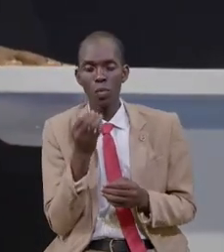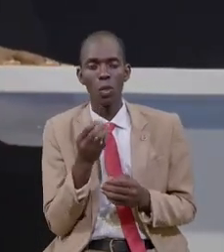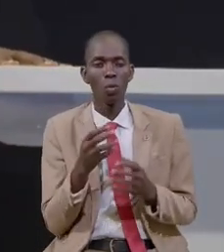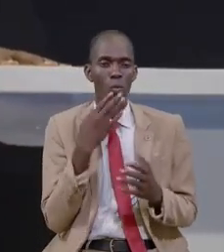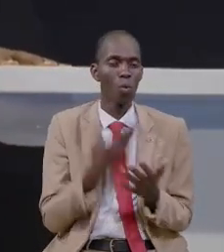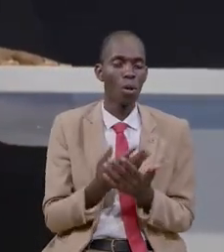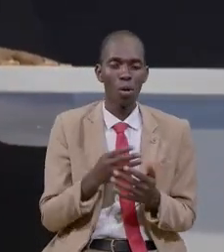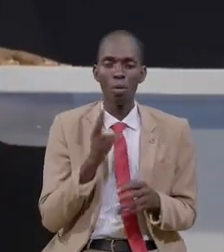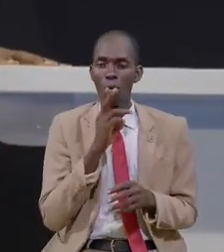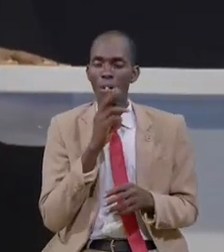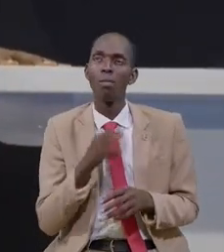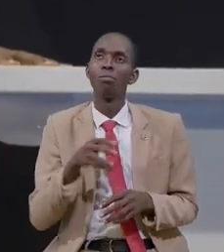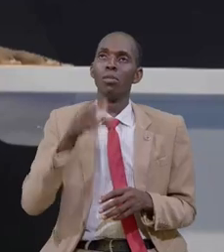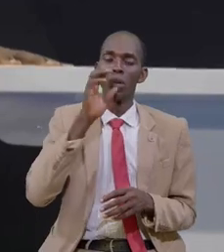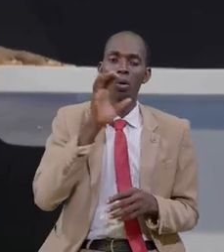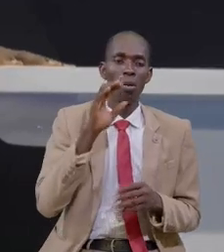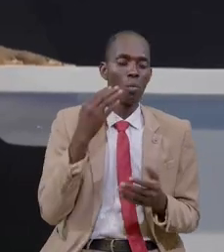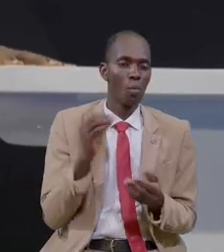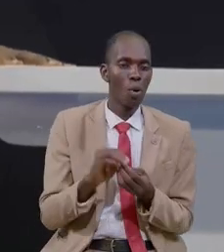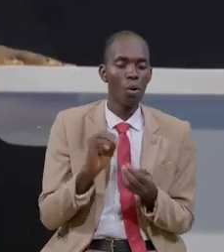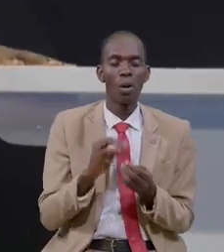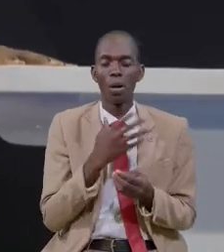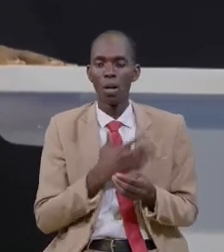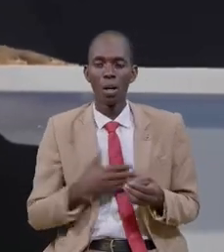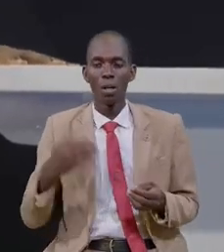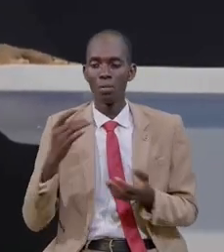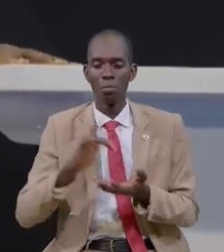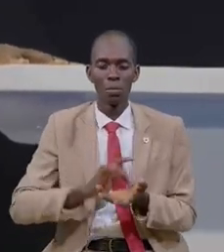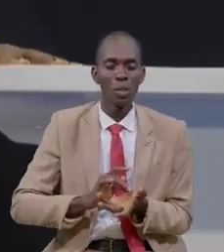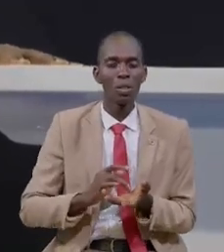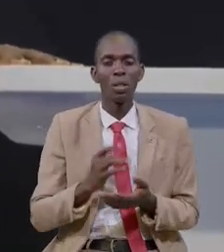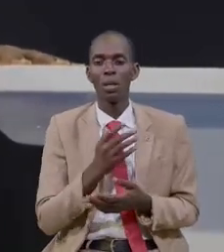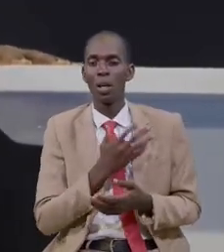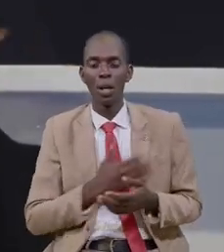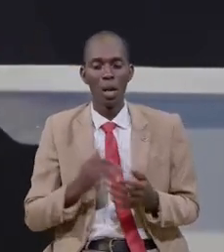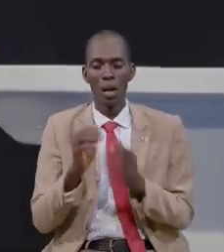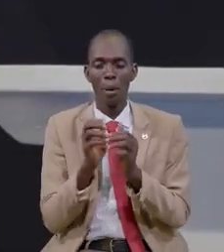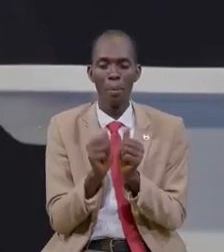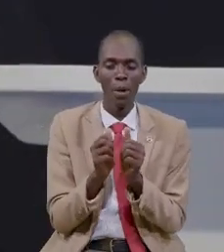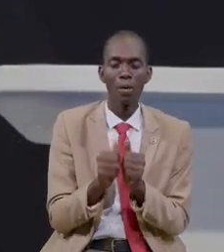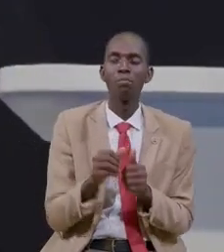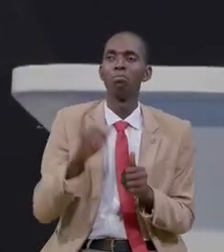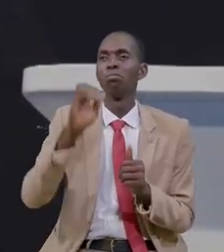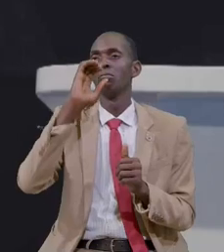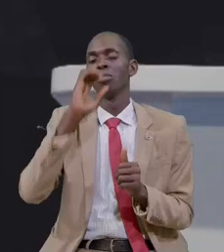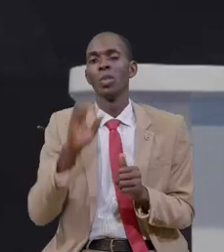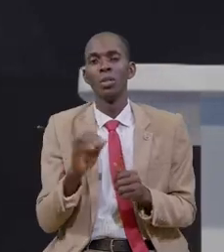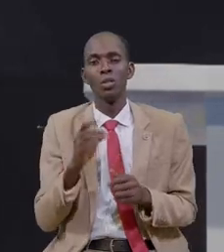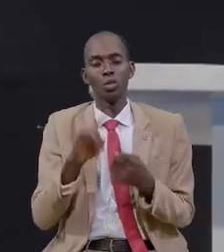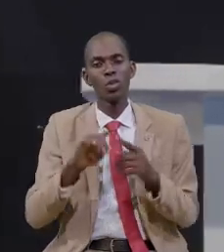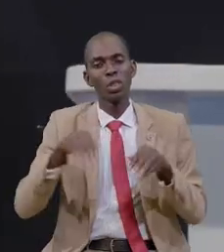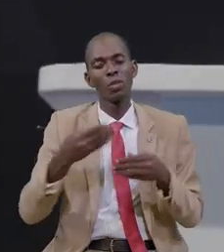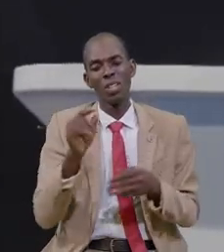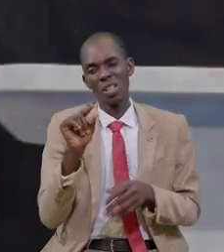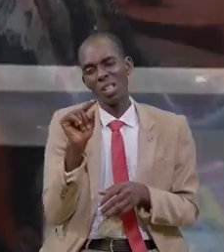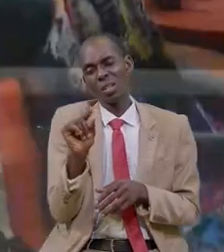Tu manges ce qu'on te... Tu avales, tu manges. Avale. Et tu as un peu de soulagement. Parce